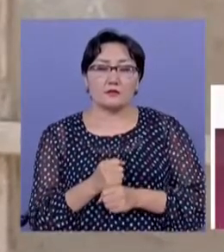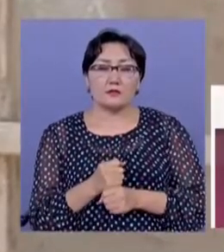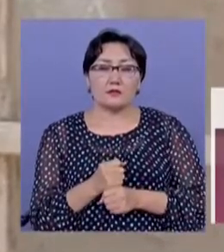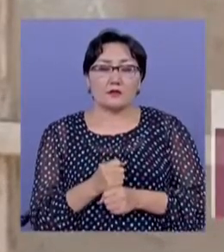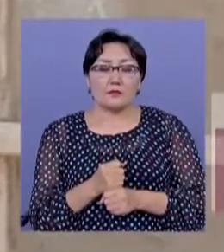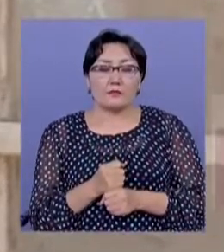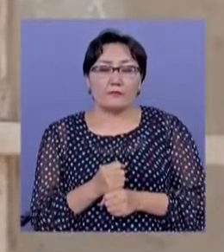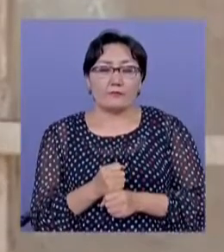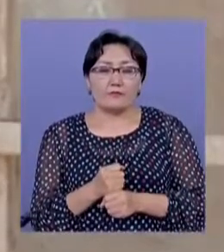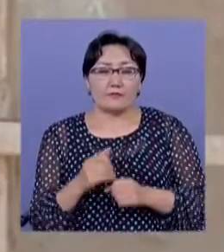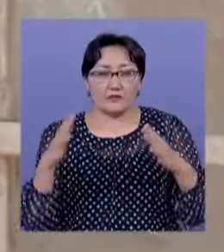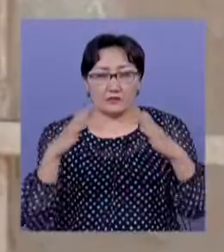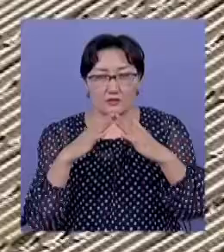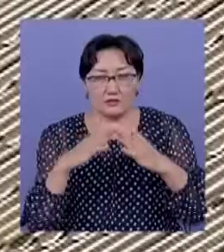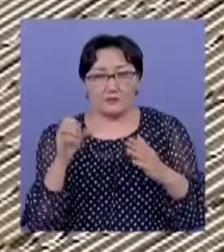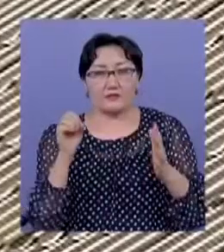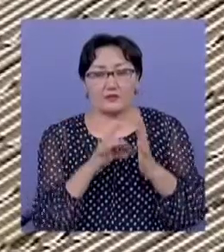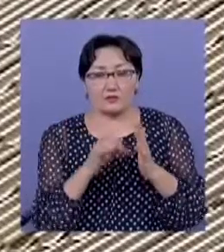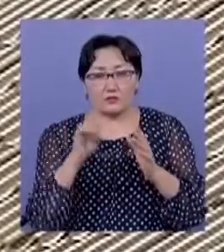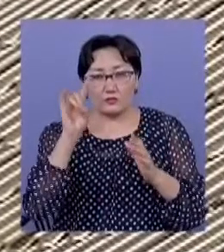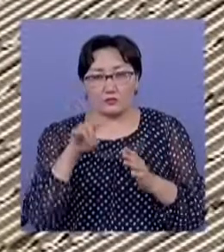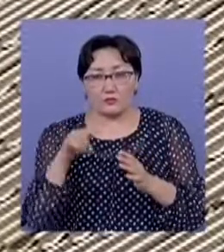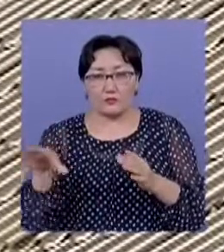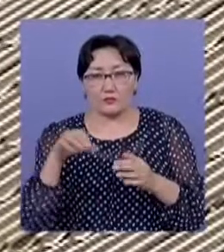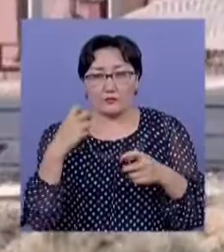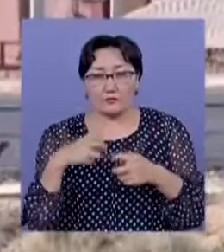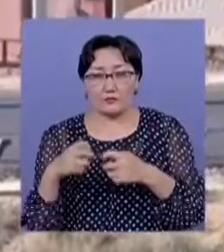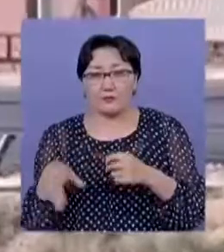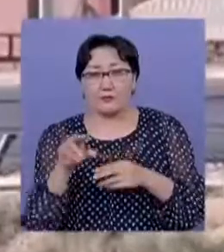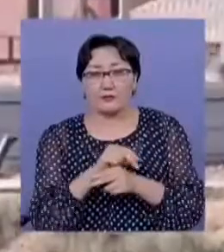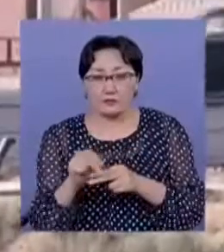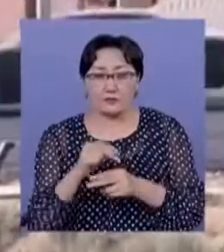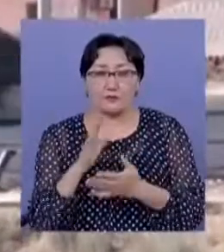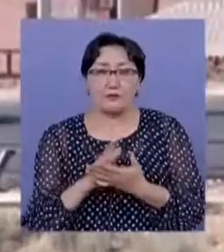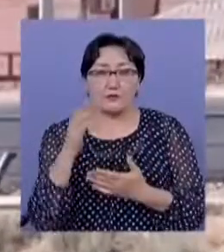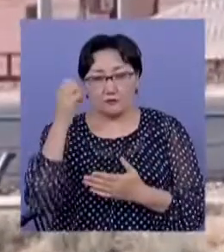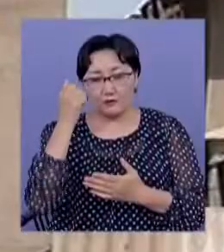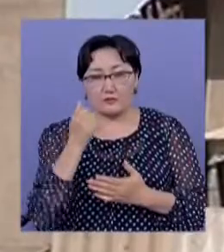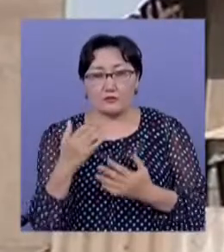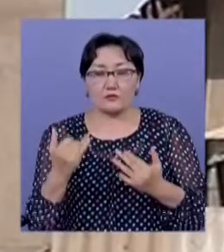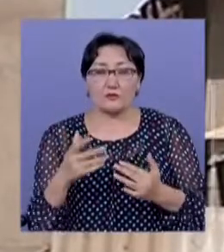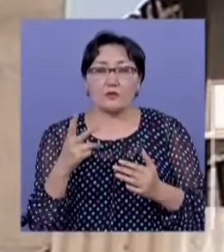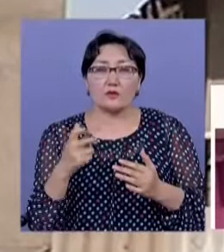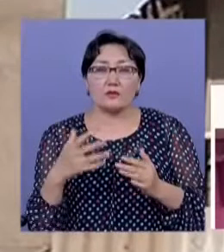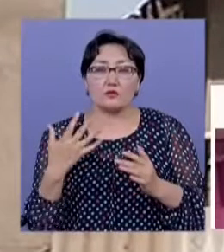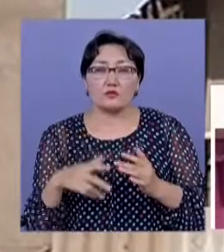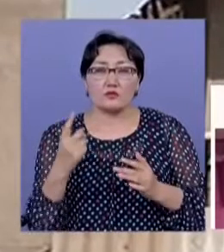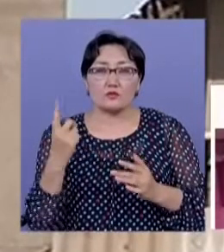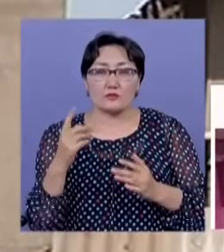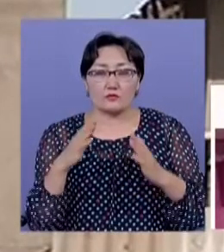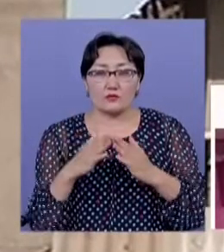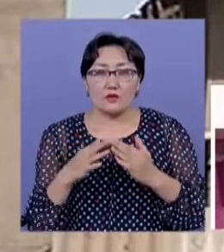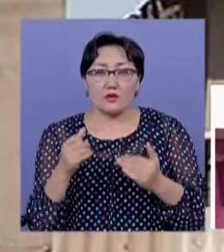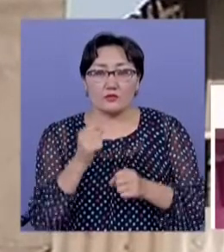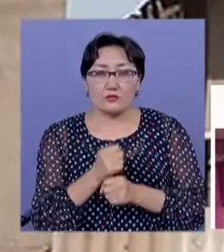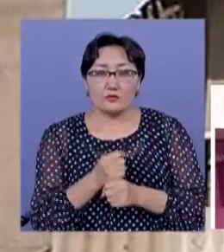Айнамыз салды, кіршамыз жапты. Зақым келген жерін бәрін жасап беріп жатыр. Рахмет. Қазіргі таңда 531 үйдің жұмысын біз